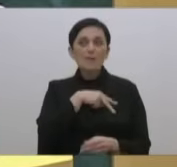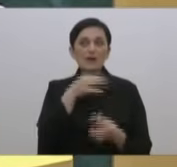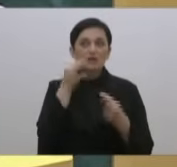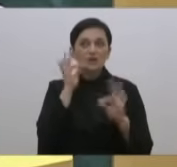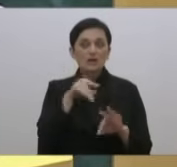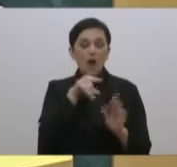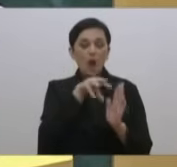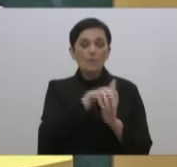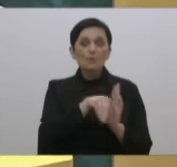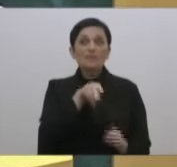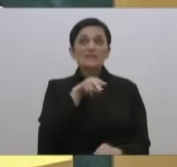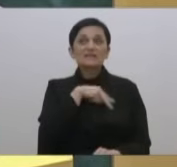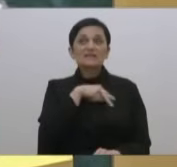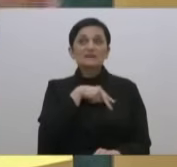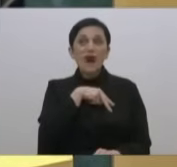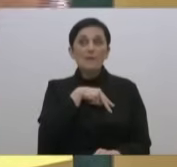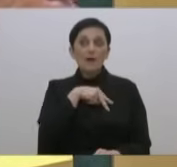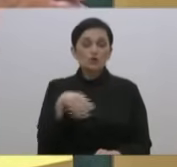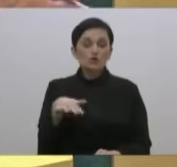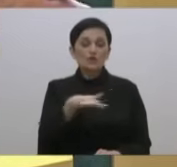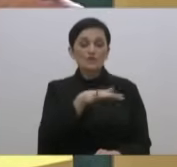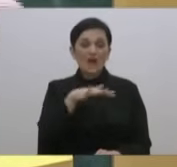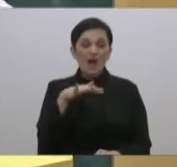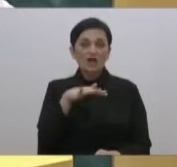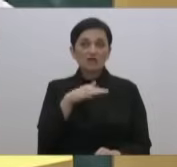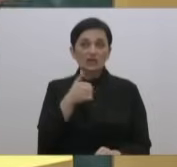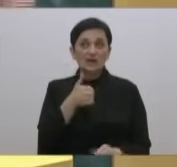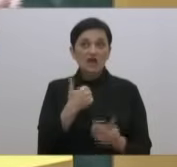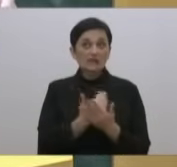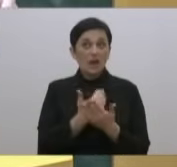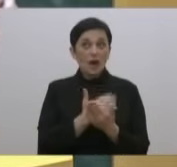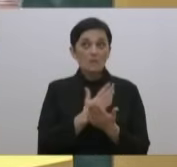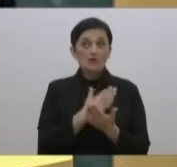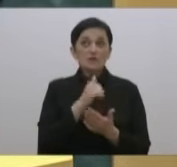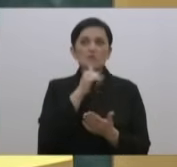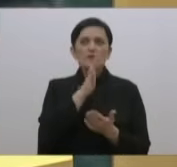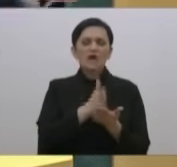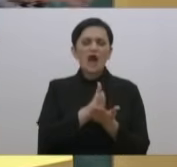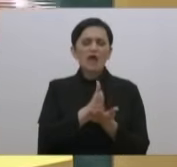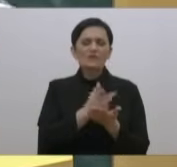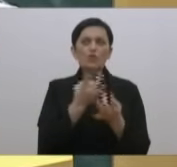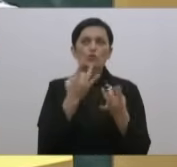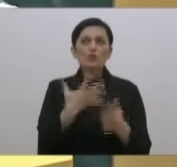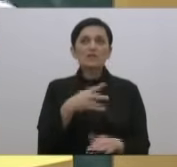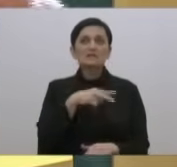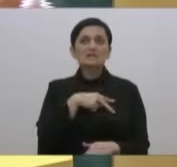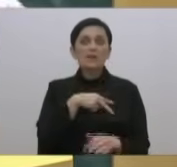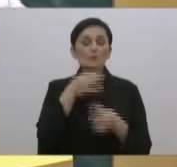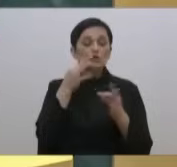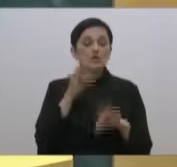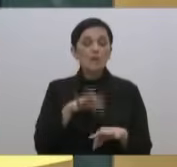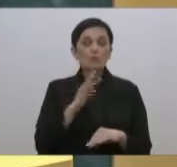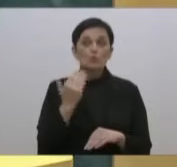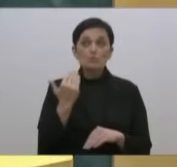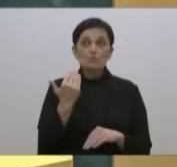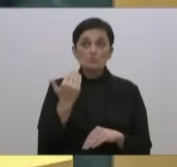გამოცდილება. საპარლამენტო ქვეყანაში ეს ერთი ორად კარგი ამბავია, მრავალწლიანი და ეს უბრალოდ საპარლამენტო გამოცდილება კი არა,